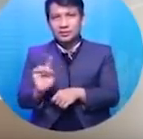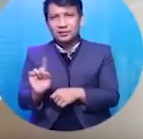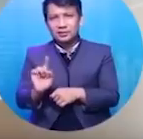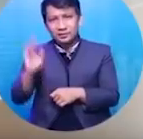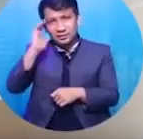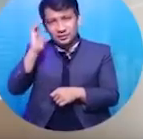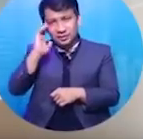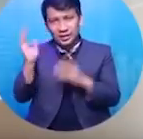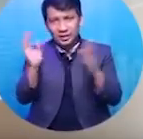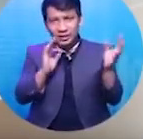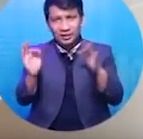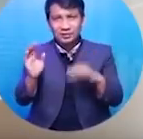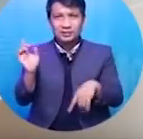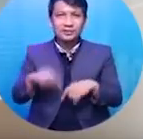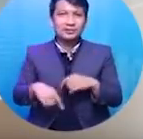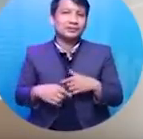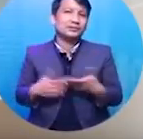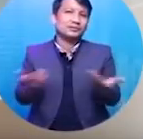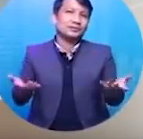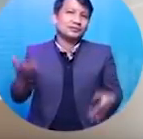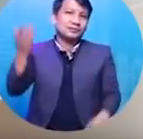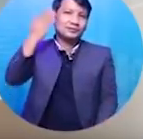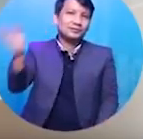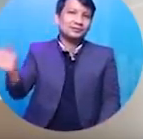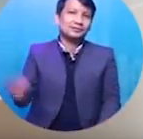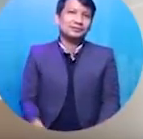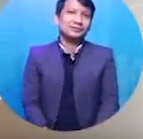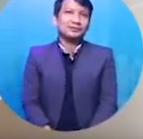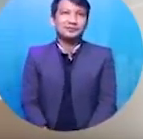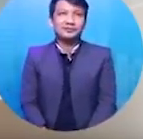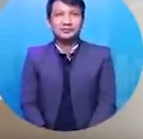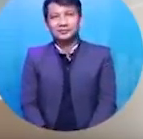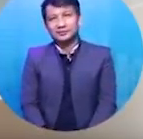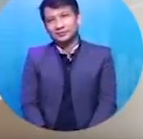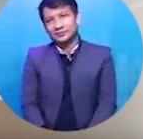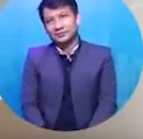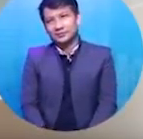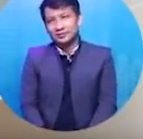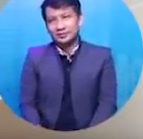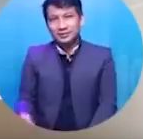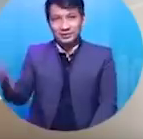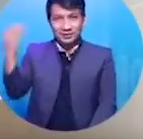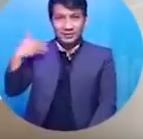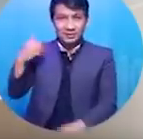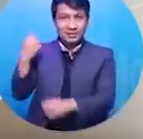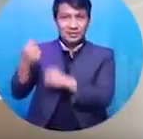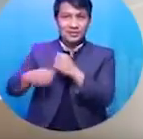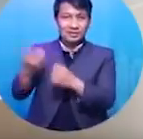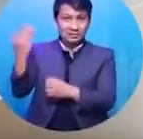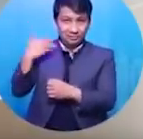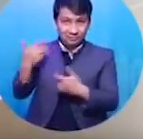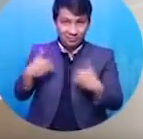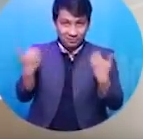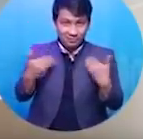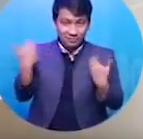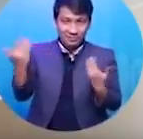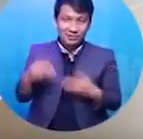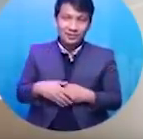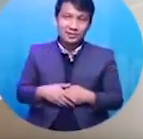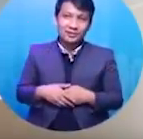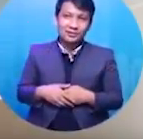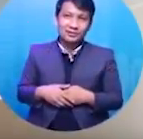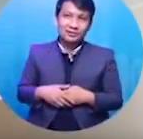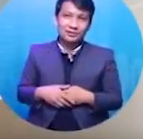na. Ay, ako, hindi ko po alam yun. Alam mo na yun. Hindi, di ba sabi mo, nung kabataan ka, saan kumukuha ng supply nung kabataan mo?